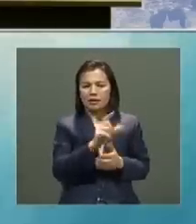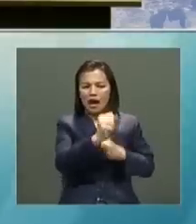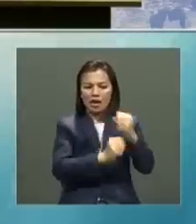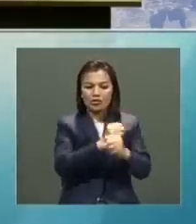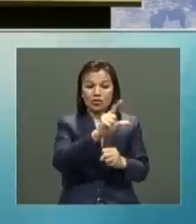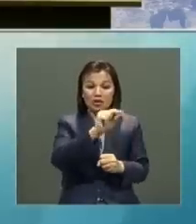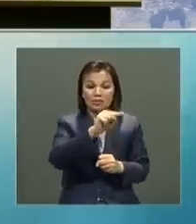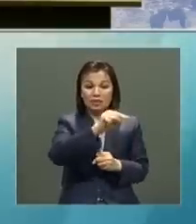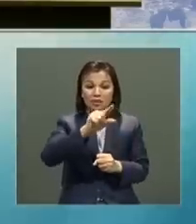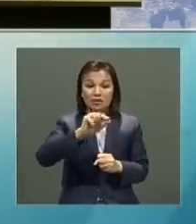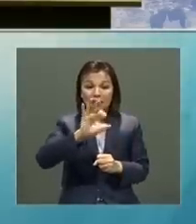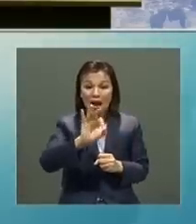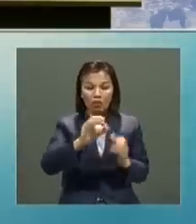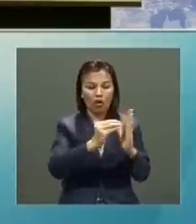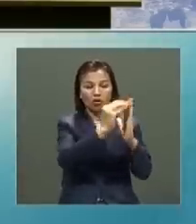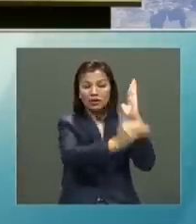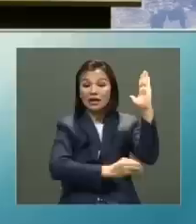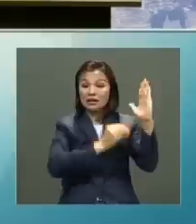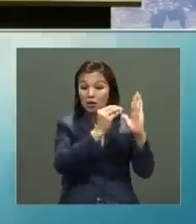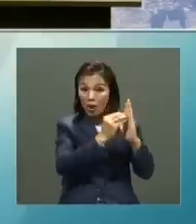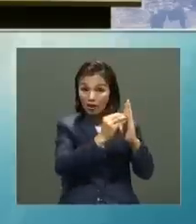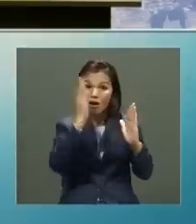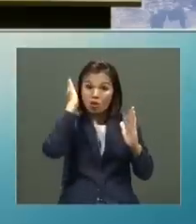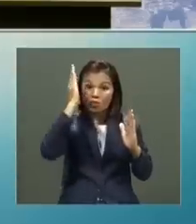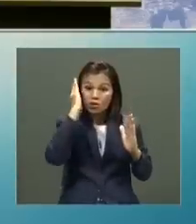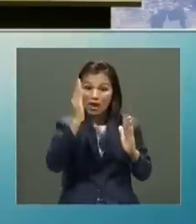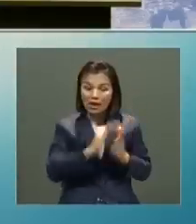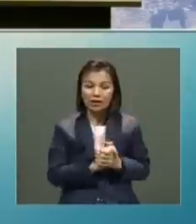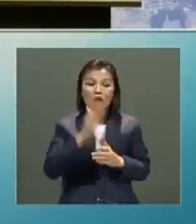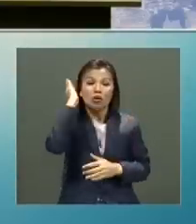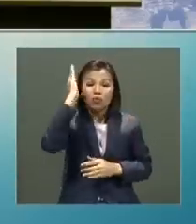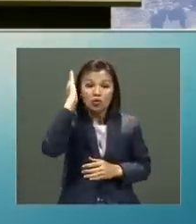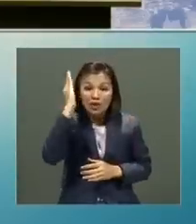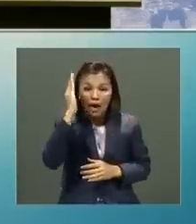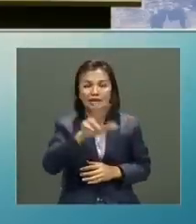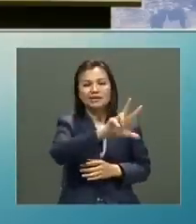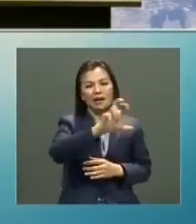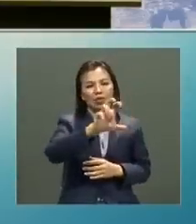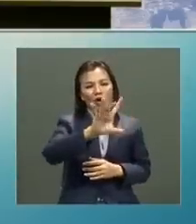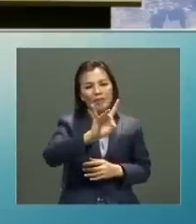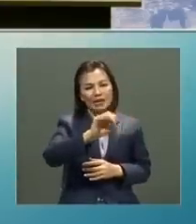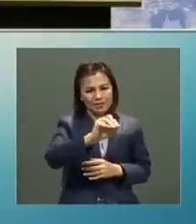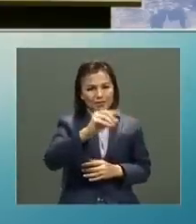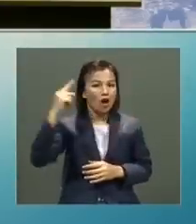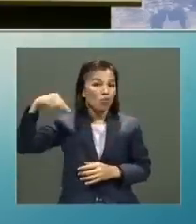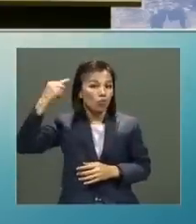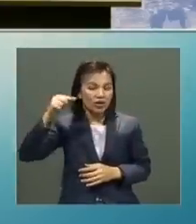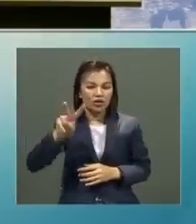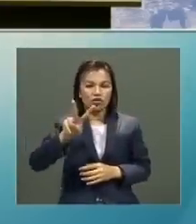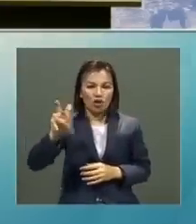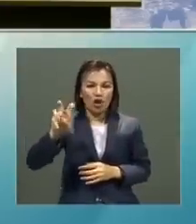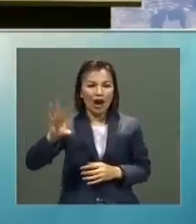ครับในต่างจังหวัดประชายเป็น nextในกลุ่มชายนี่ 380กว่าพรมหญิงนี้